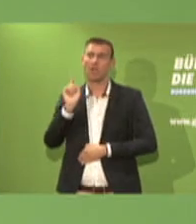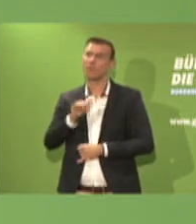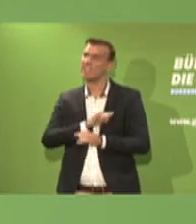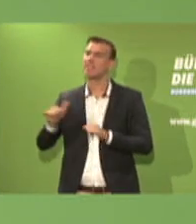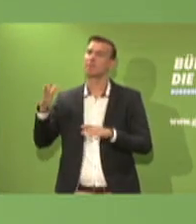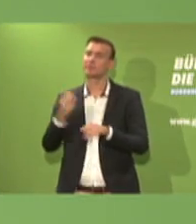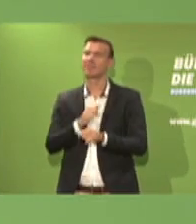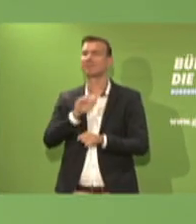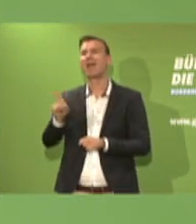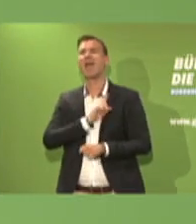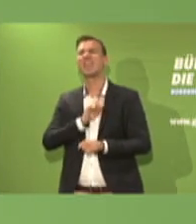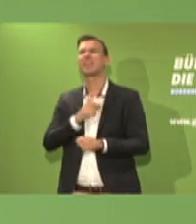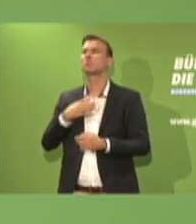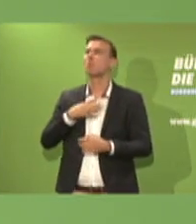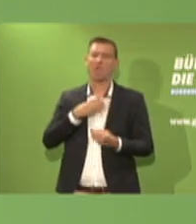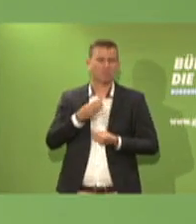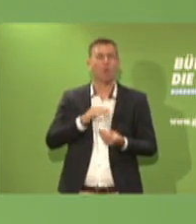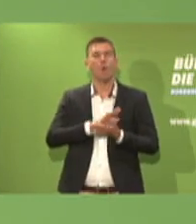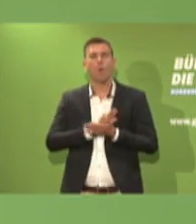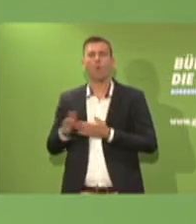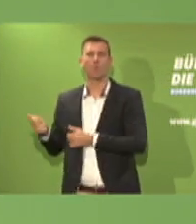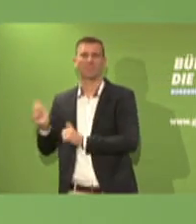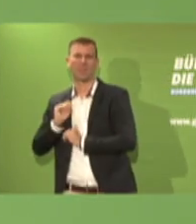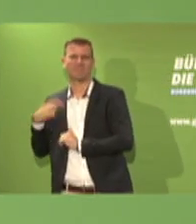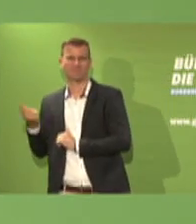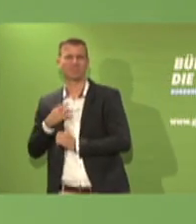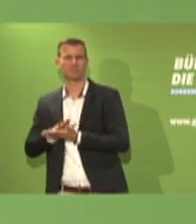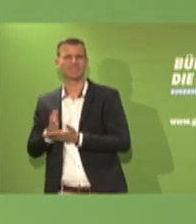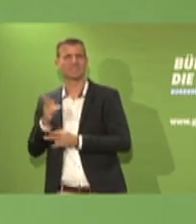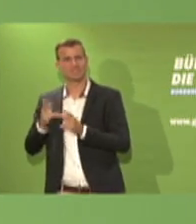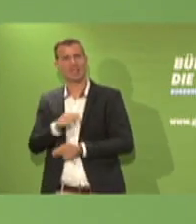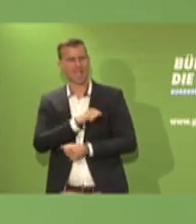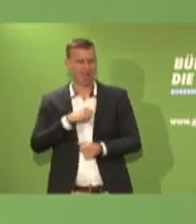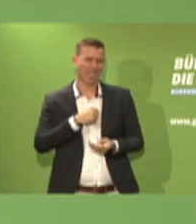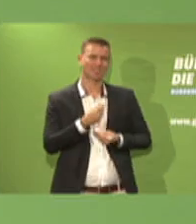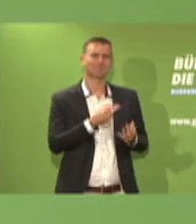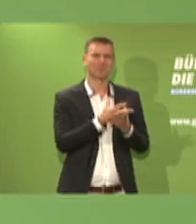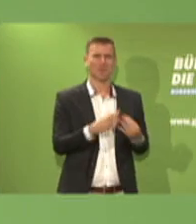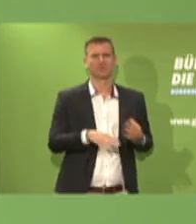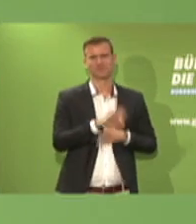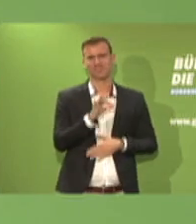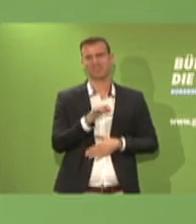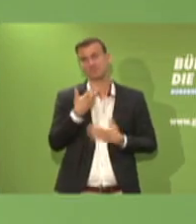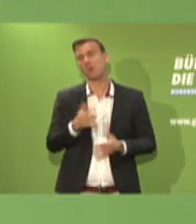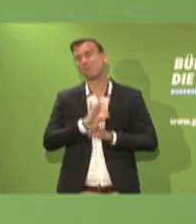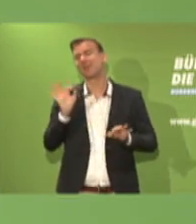eure eigenen Angelegenheiten ohne unsere Hilfe zu erledigen. Das wäre das Beste für alle.